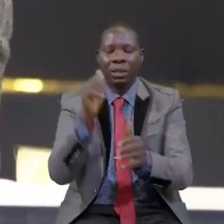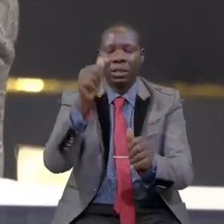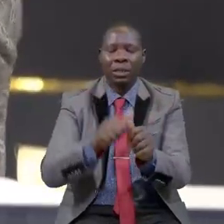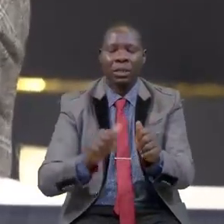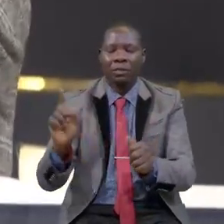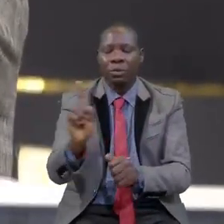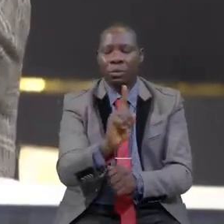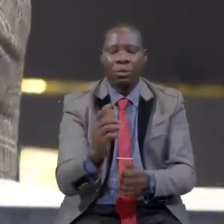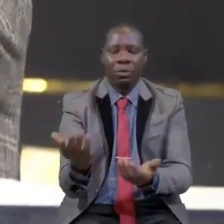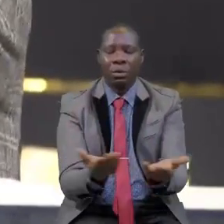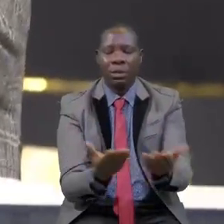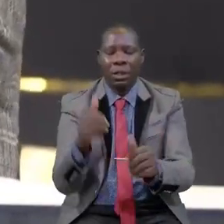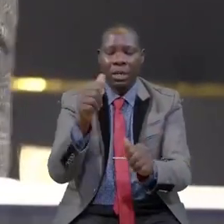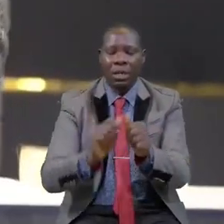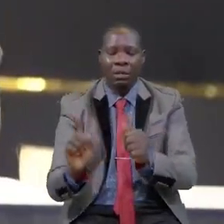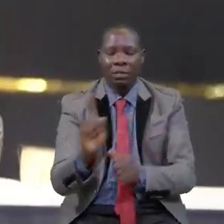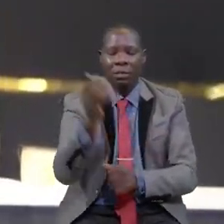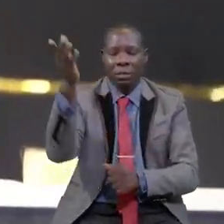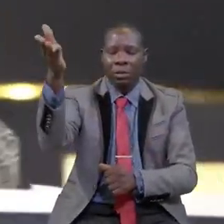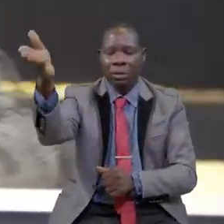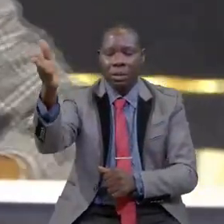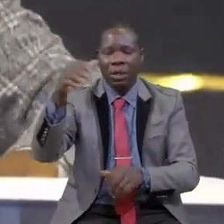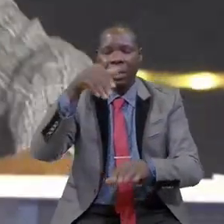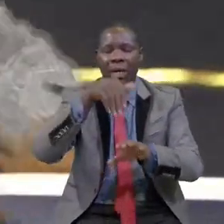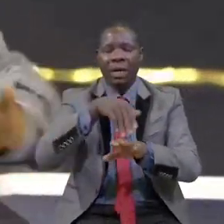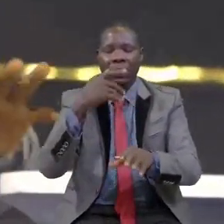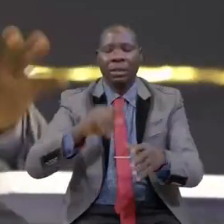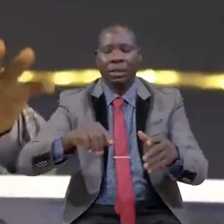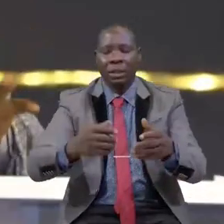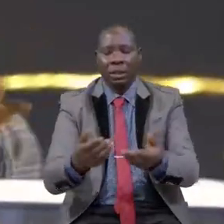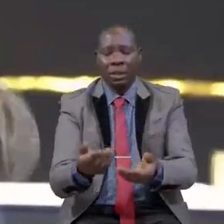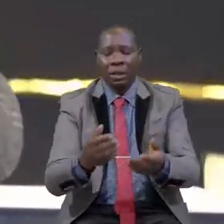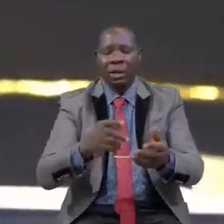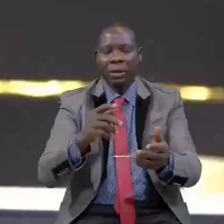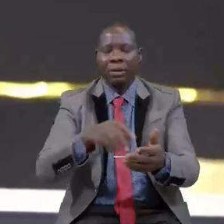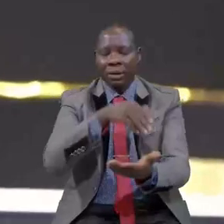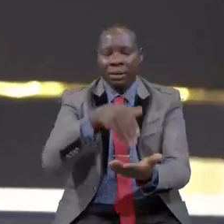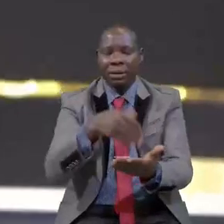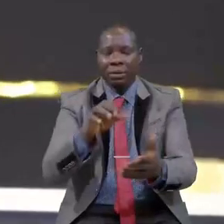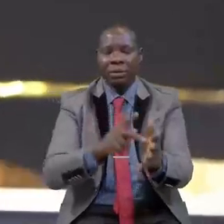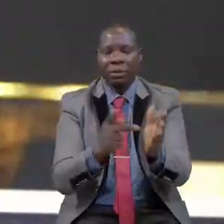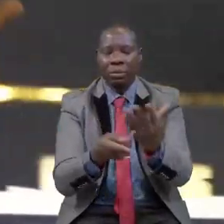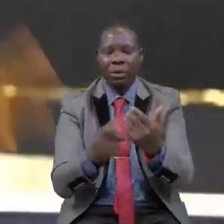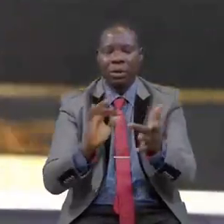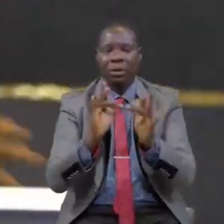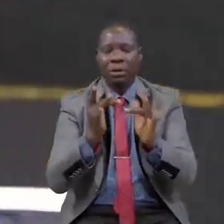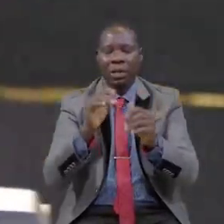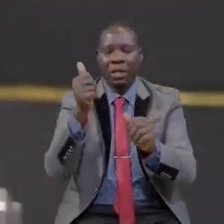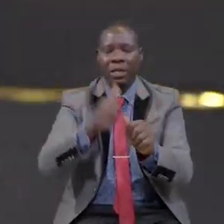ici présent, tous ceux qui sont là-bas, au lieu Alpha, en ligne, partout,